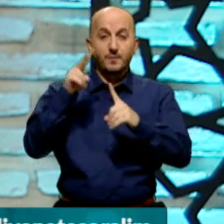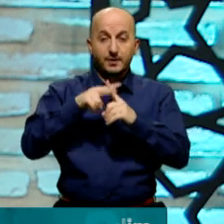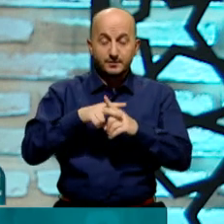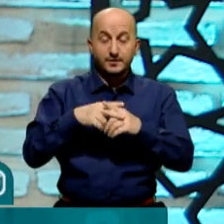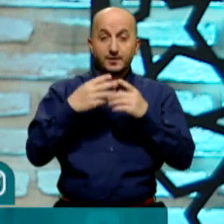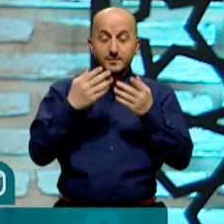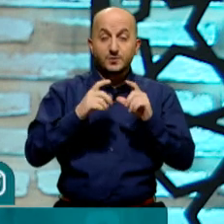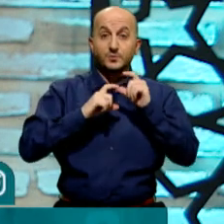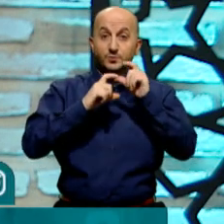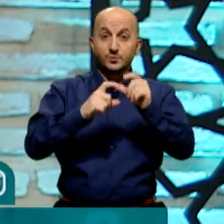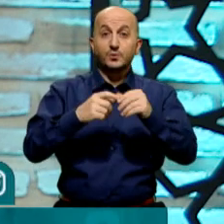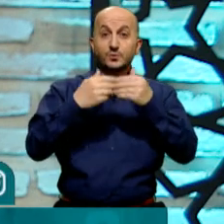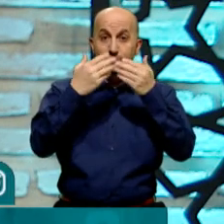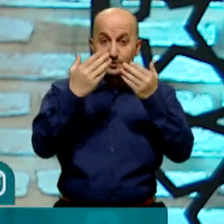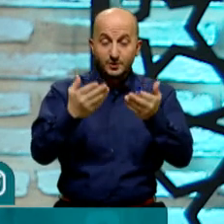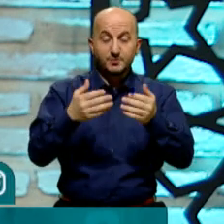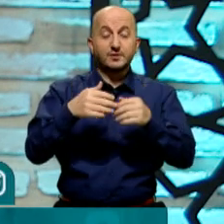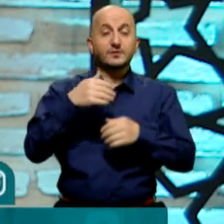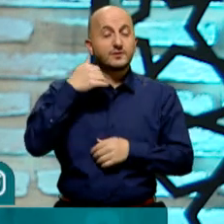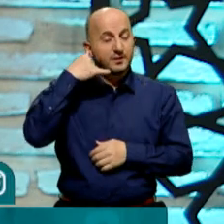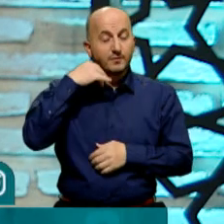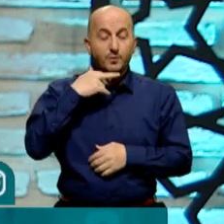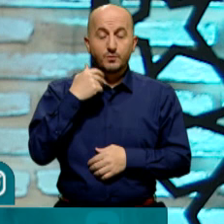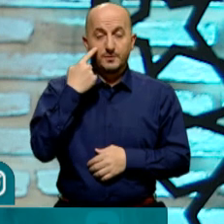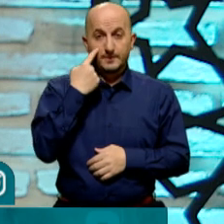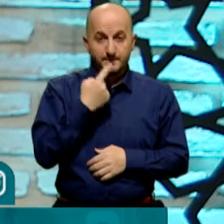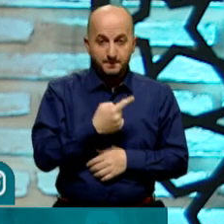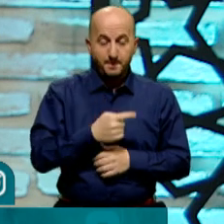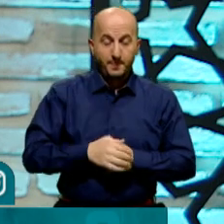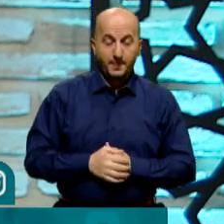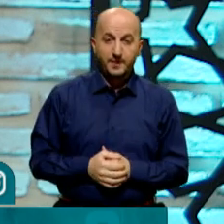sorularınızı sorabilirsiniz 0312 alan koduyla